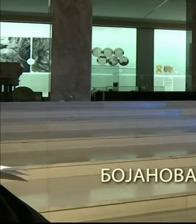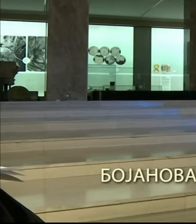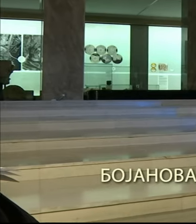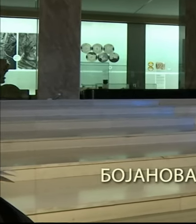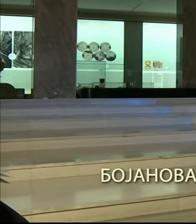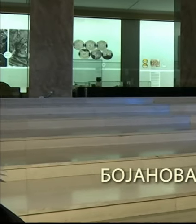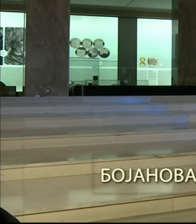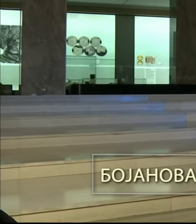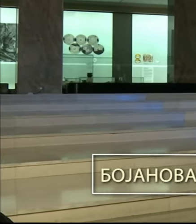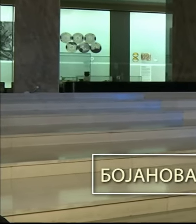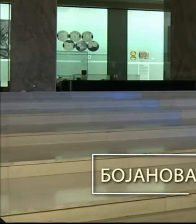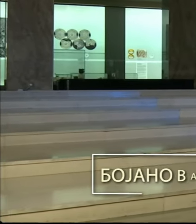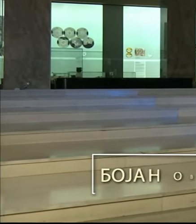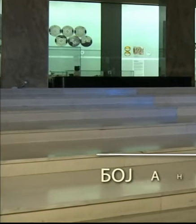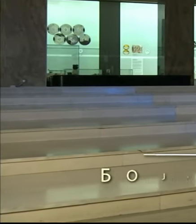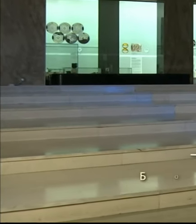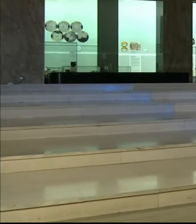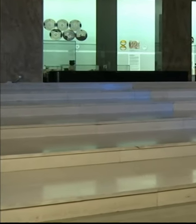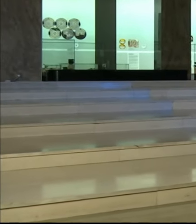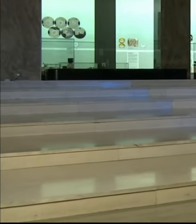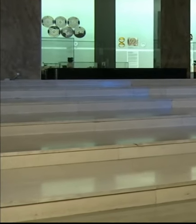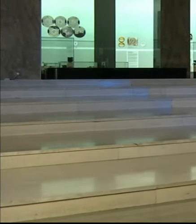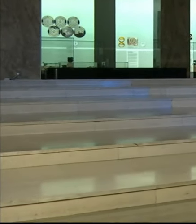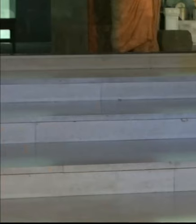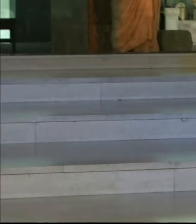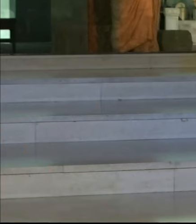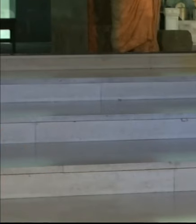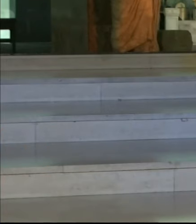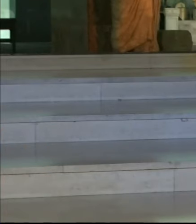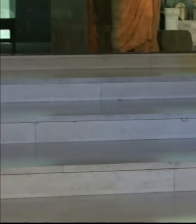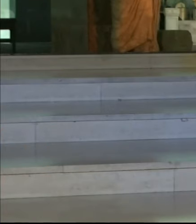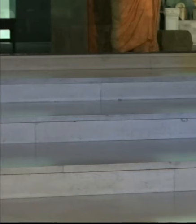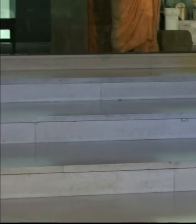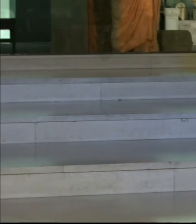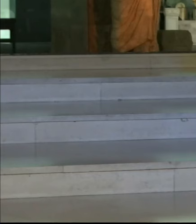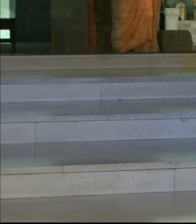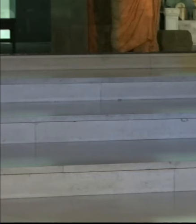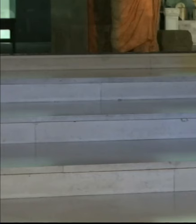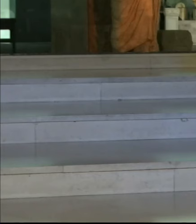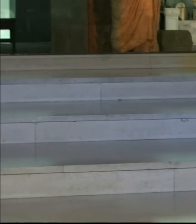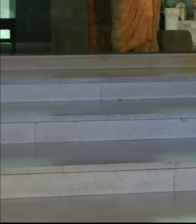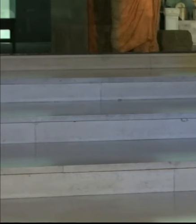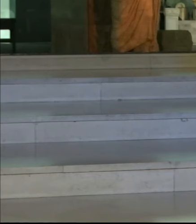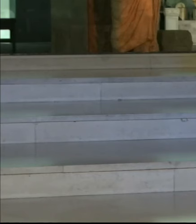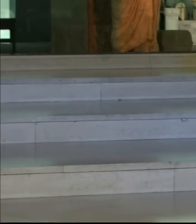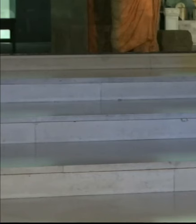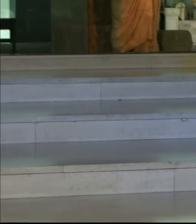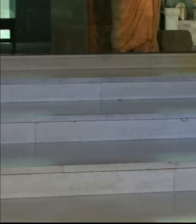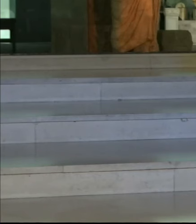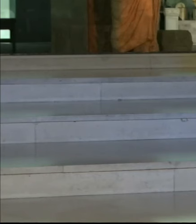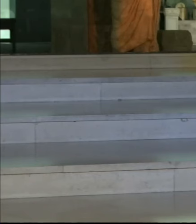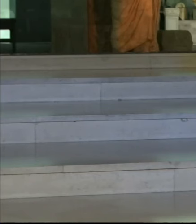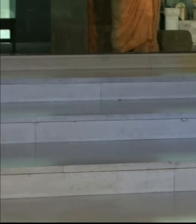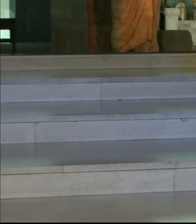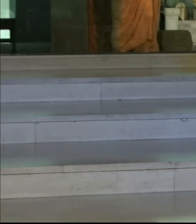je zvao. Tako sam ja imala mogućnosti da odlučim i odlučila sam se za Jugoslovensko i mislim